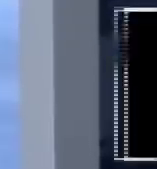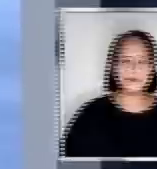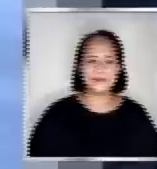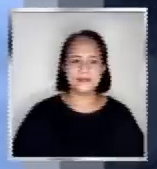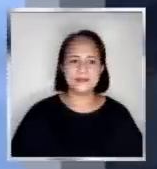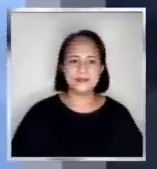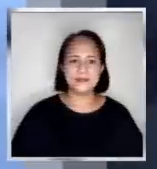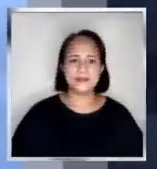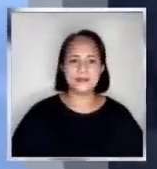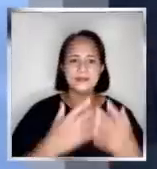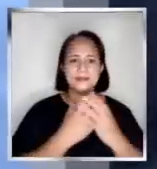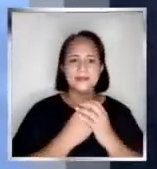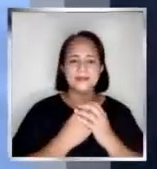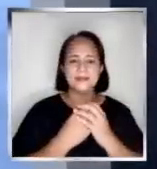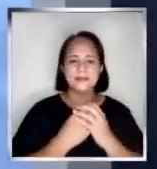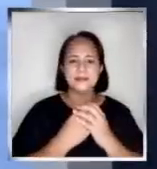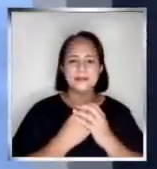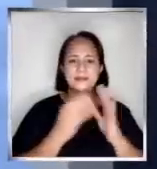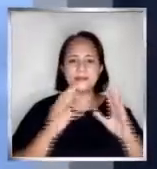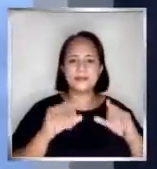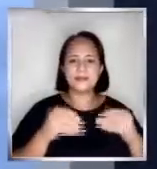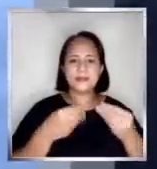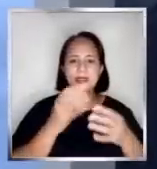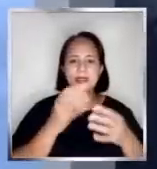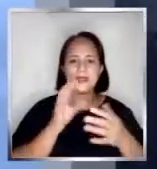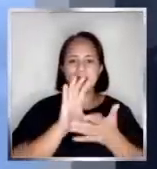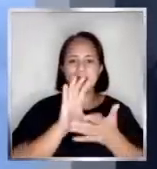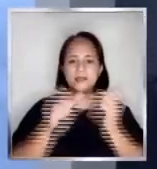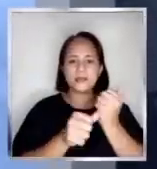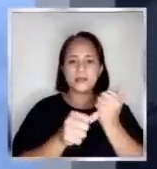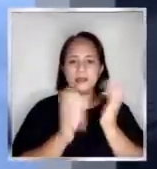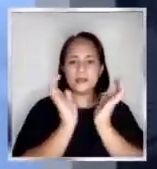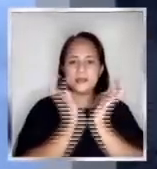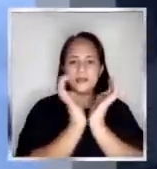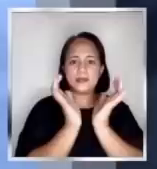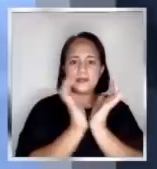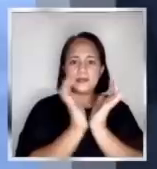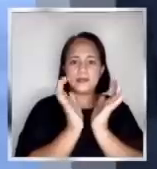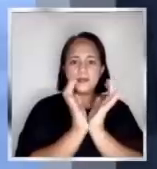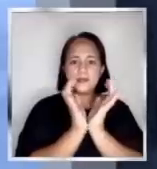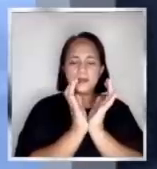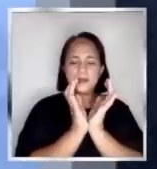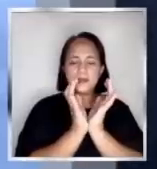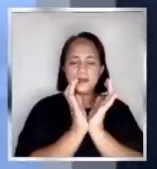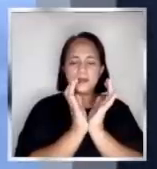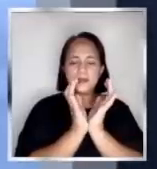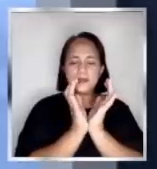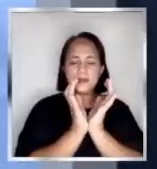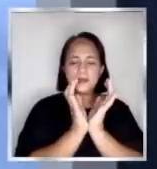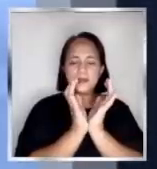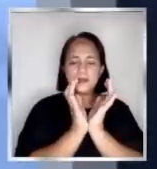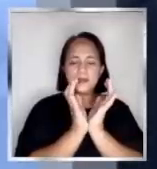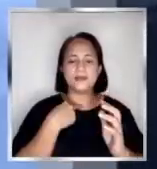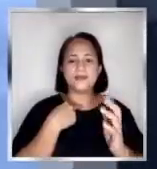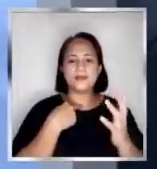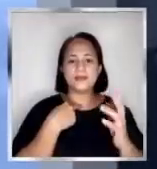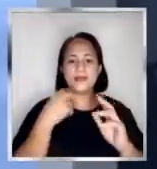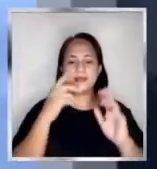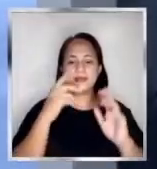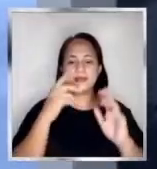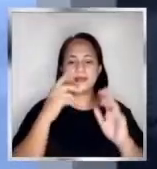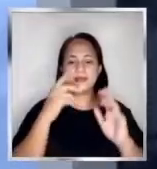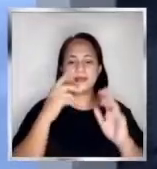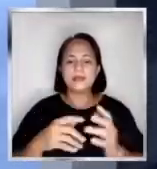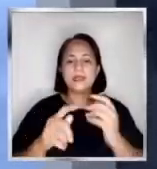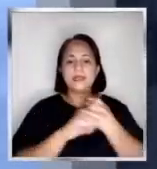Binigyan ng cash assistance ng DSWD ang daan-daang locally stranded individuals na nananatili sa mga temporary shelter. Ang ilan sa kanila